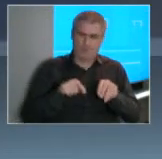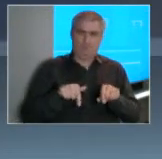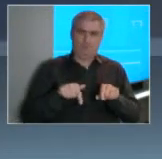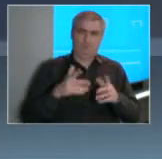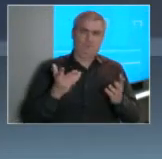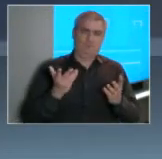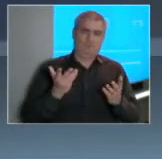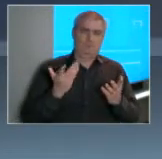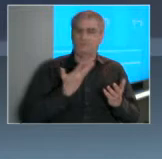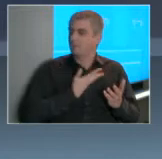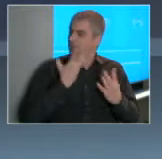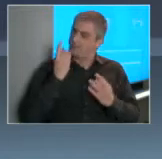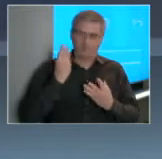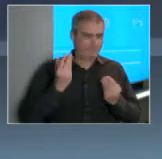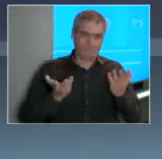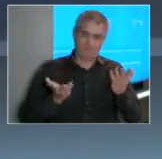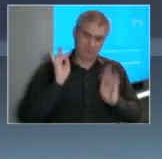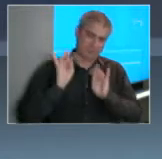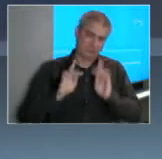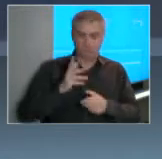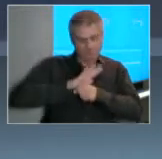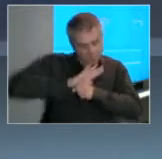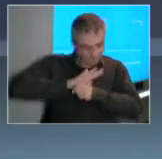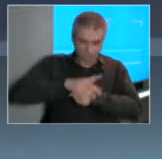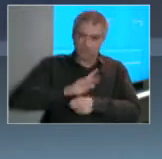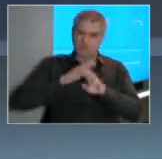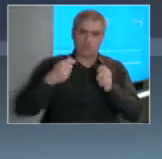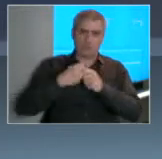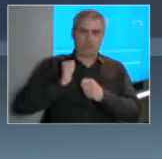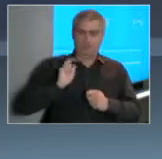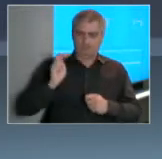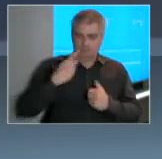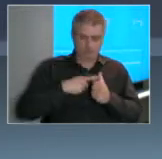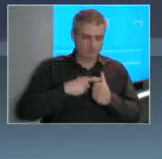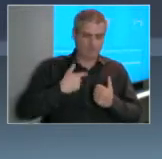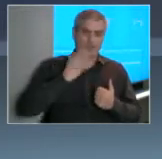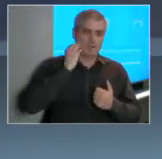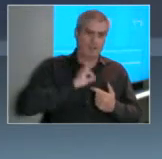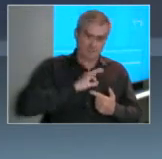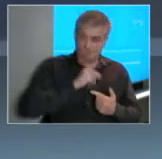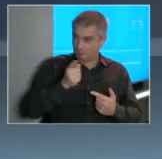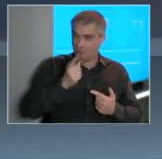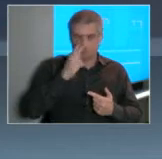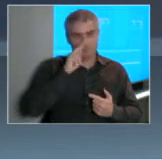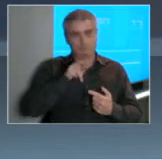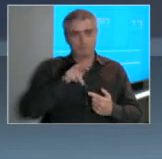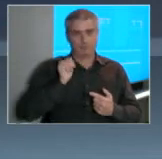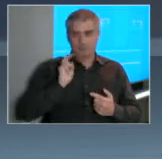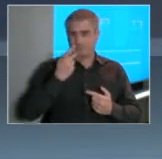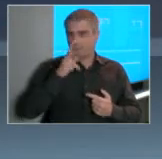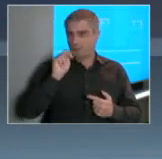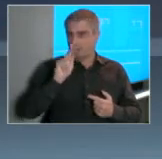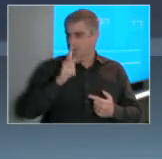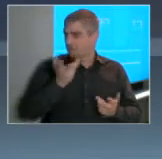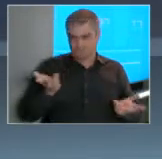הזו, אוכלים הרבה הרבה מאוד אש, הולכים לכם על הראש בכל סוגיית הגיוס וליברמן, כשאתם מסתכלים על הגיוס של נועה